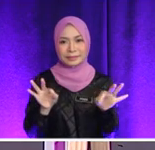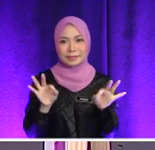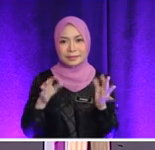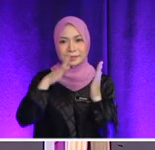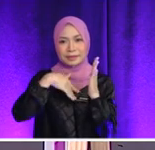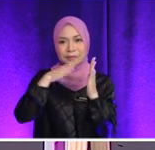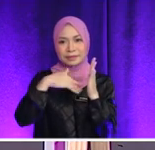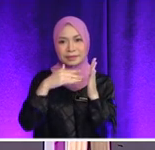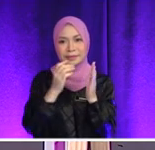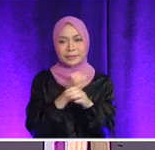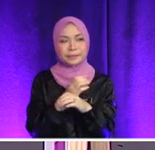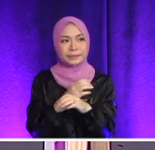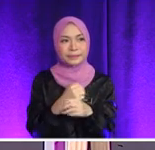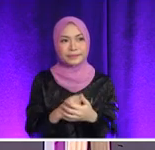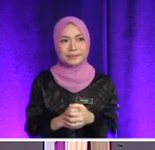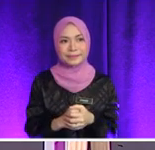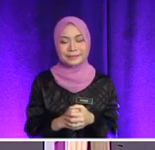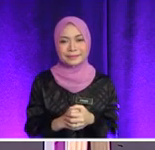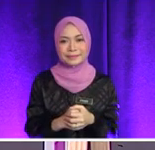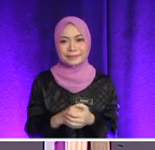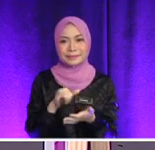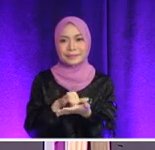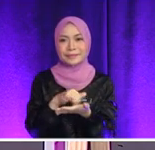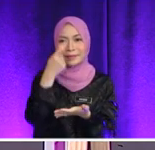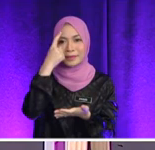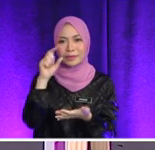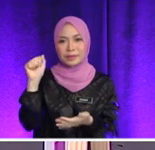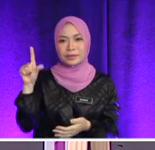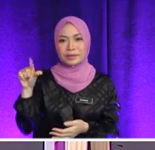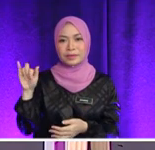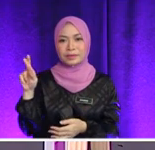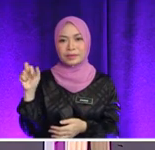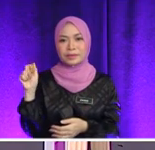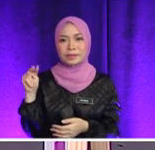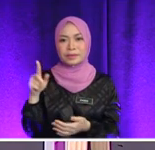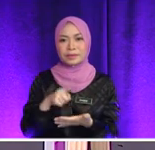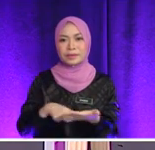satu untuk aliran apa ya kalau bukan untuk